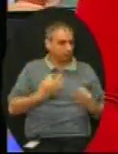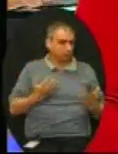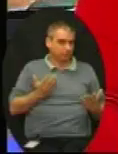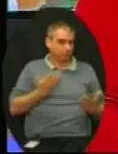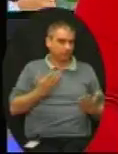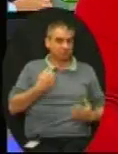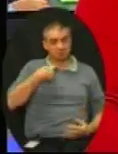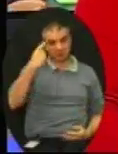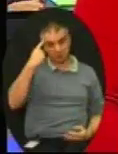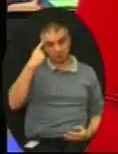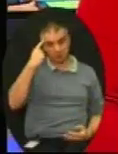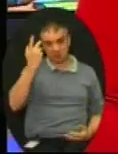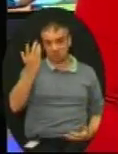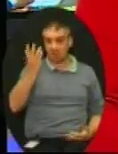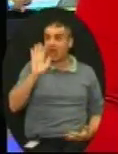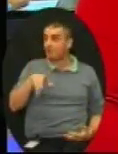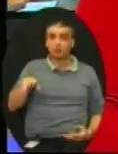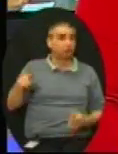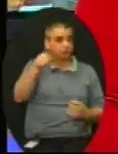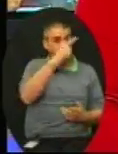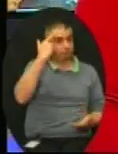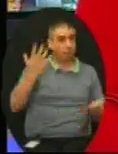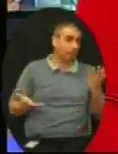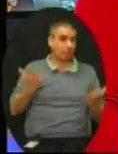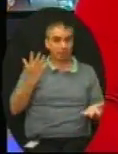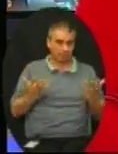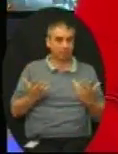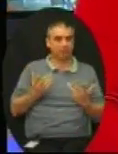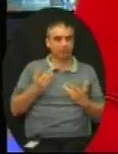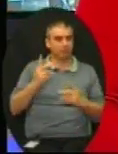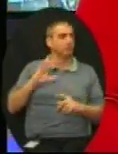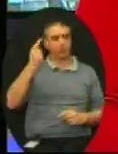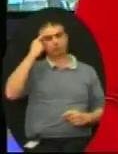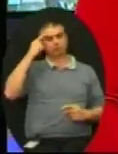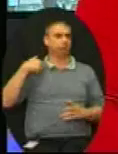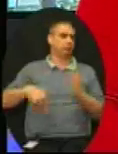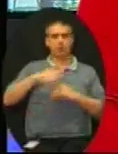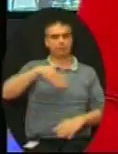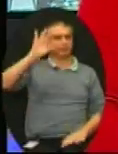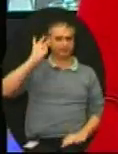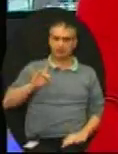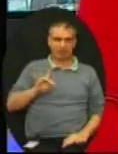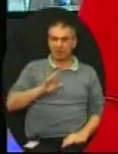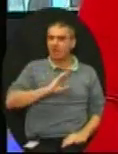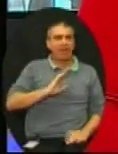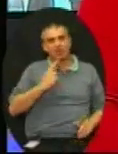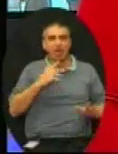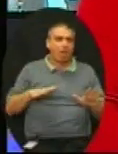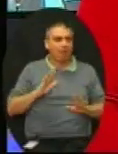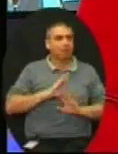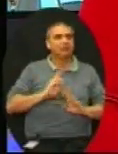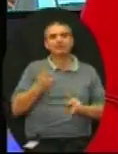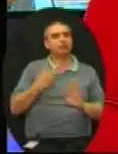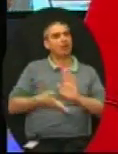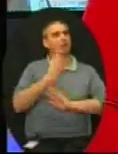מניחה שגם אם יש איזושהי התלבטות, אז תהיה התעשתות ואנחנו נצביע נגד. אין כאן גינגומים, אי אפשר לצאת